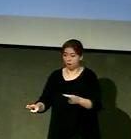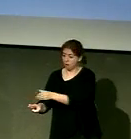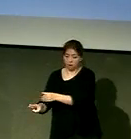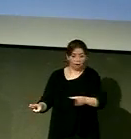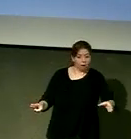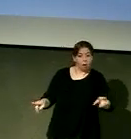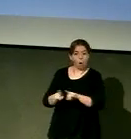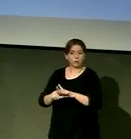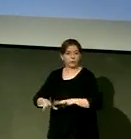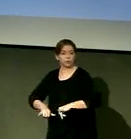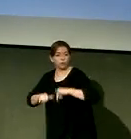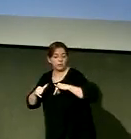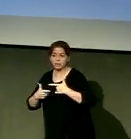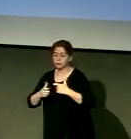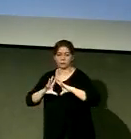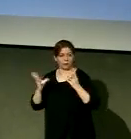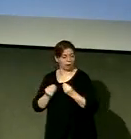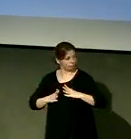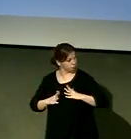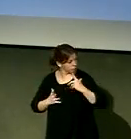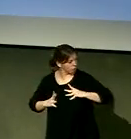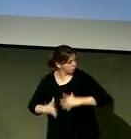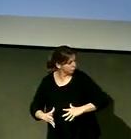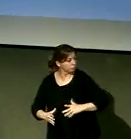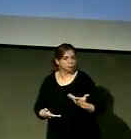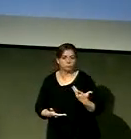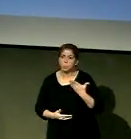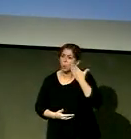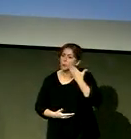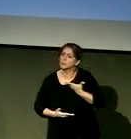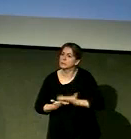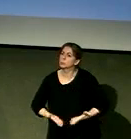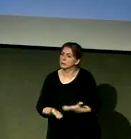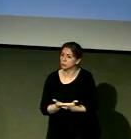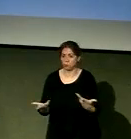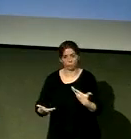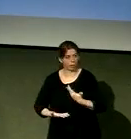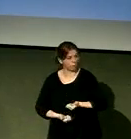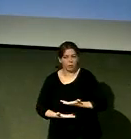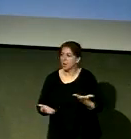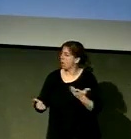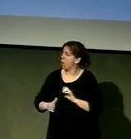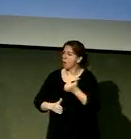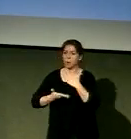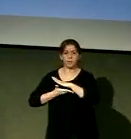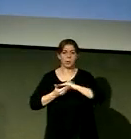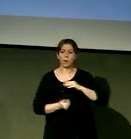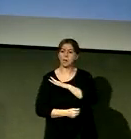jeunesse. Et je vais laisser la parole pour l'ouverture à Madame